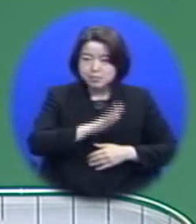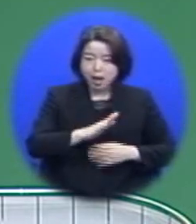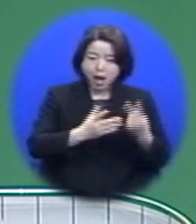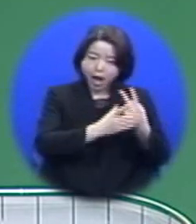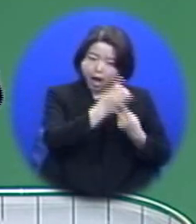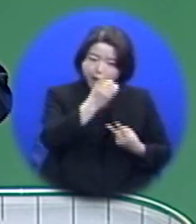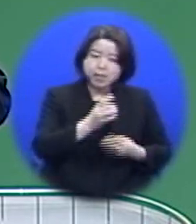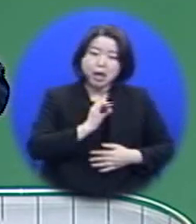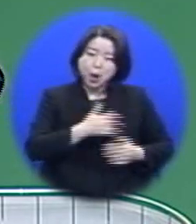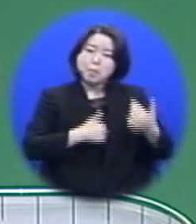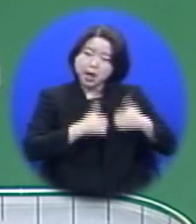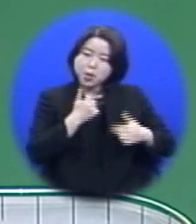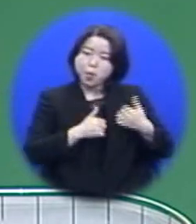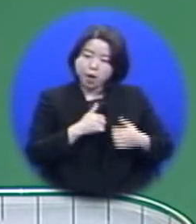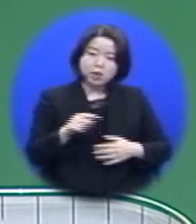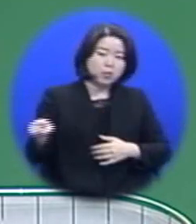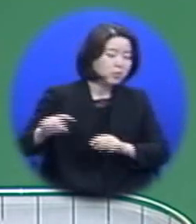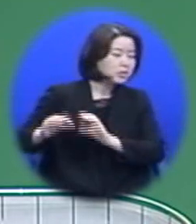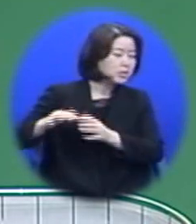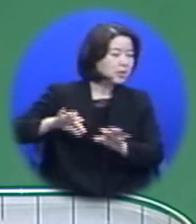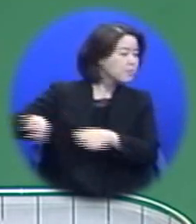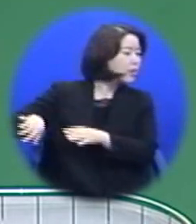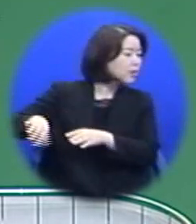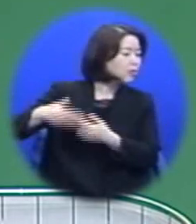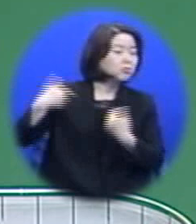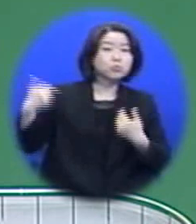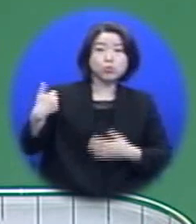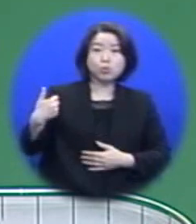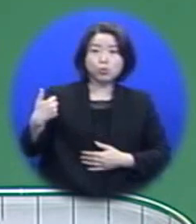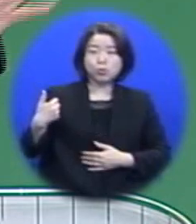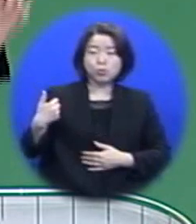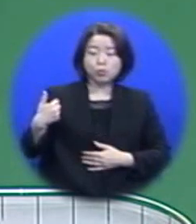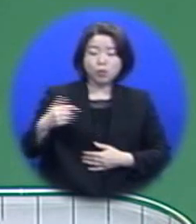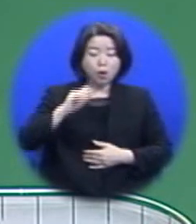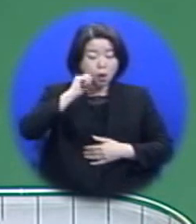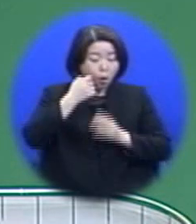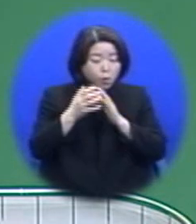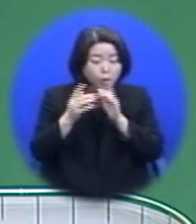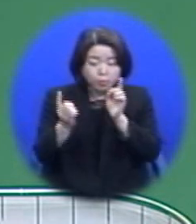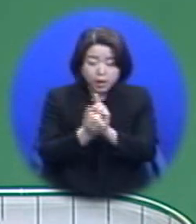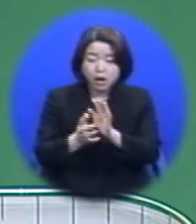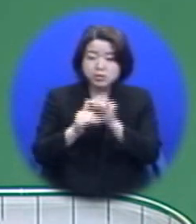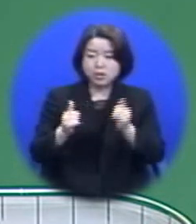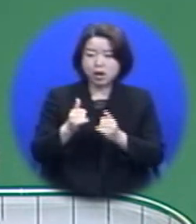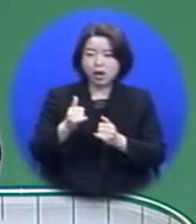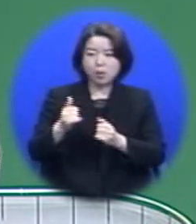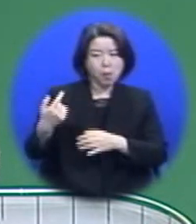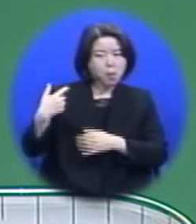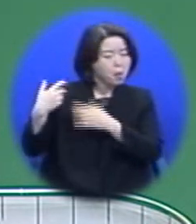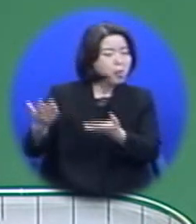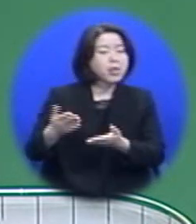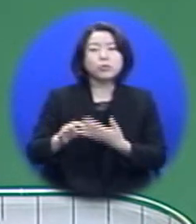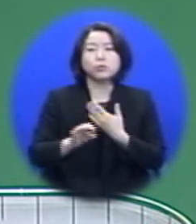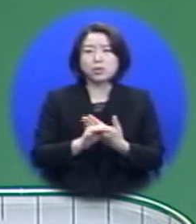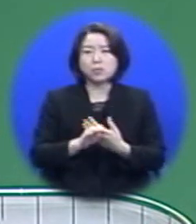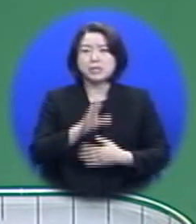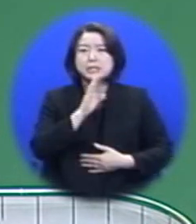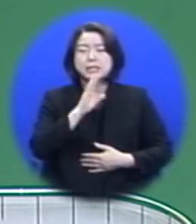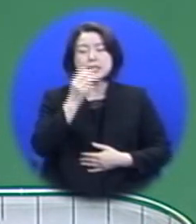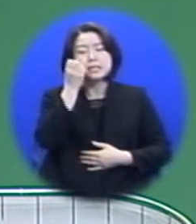즐기고 세상은 아무 상관없고 어려움 당하는 사람에 대해서 무관심하다면 그건 진짜